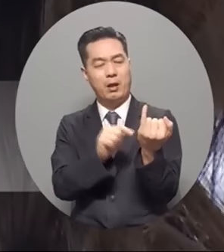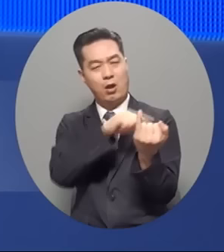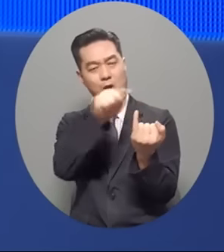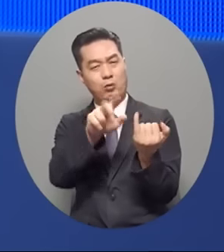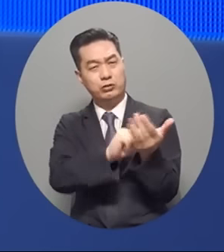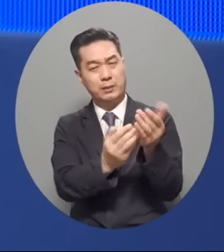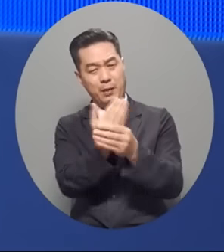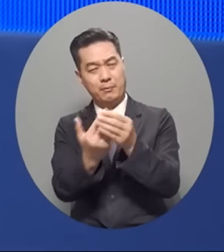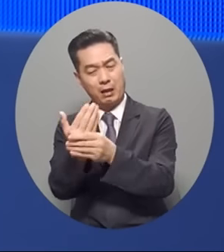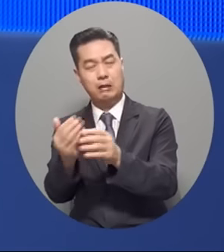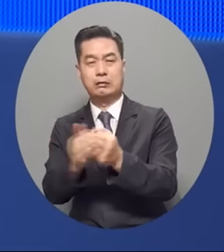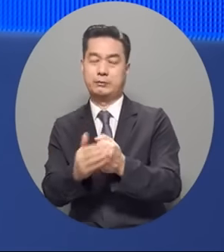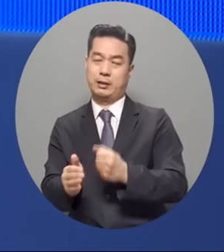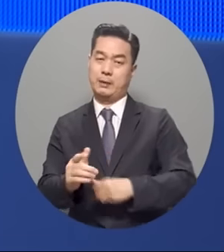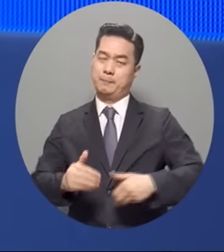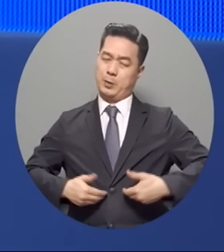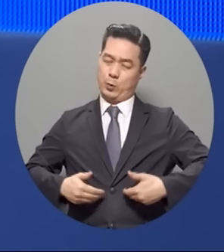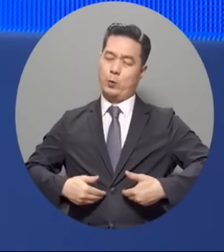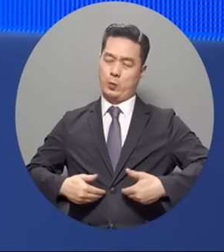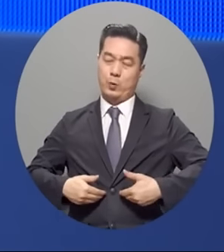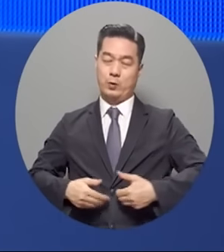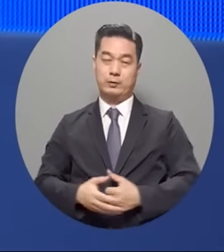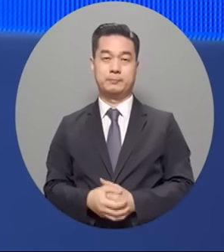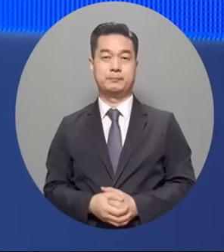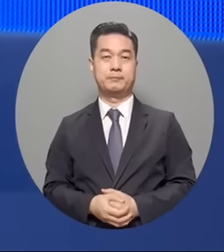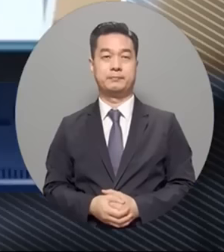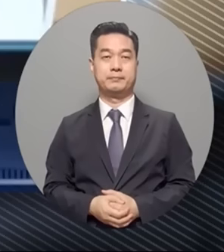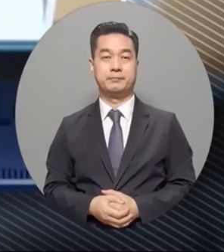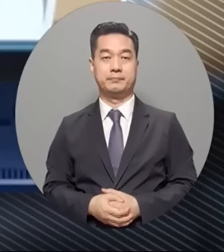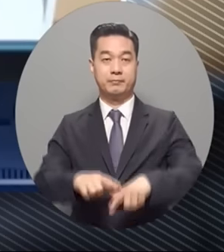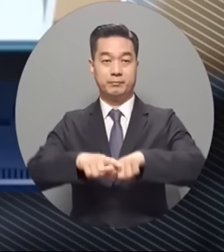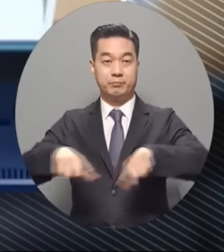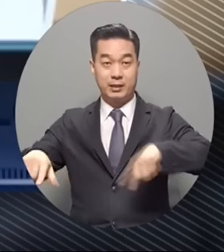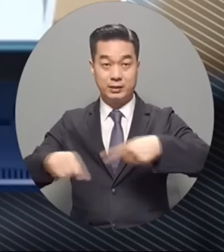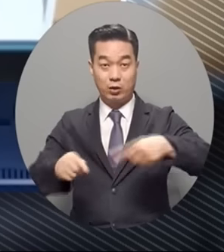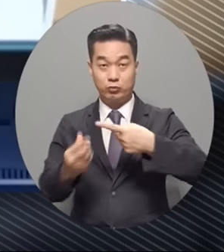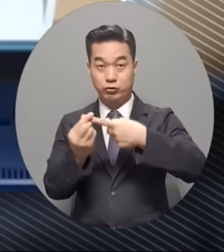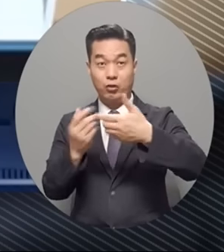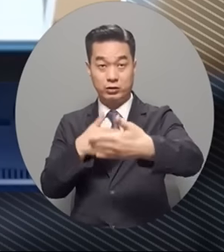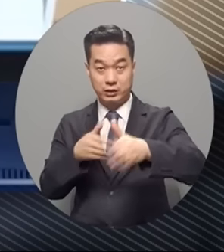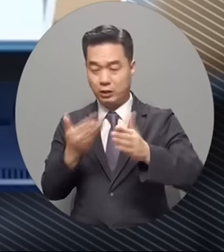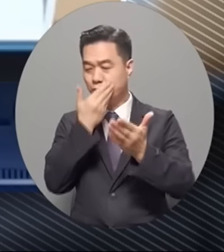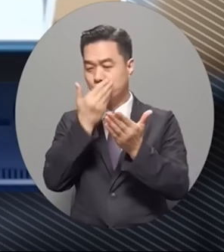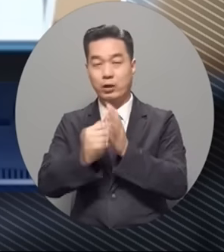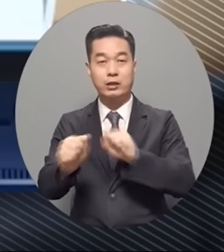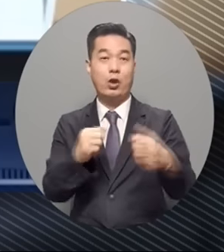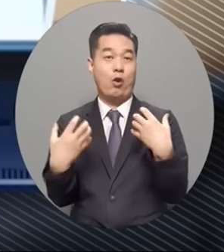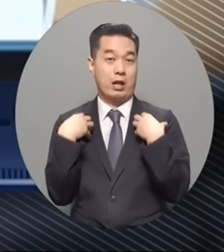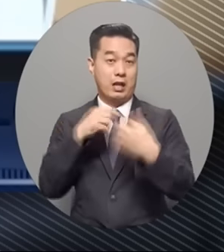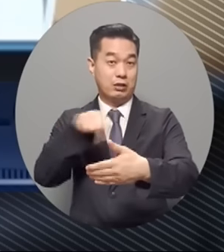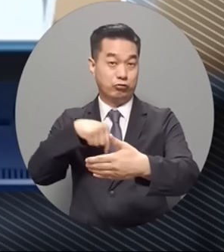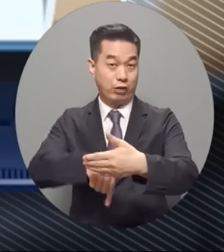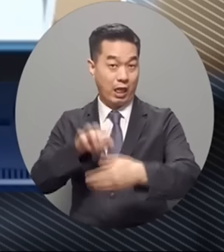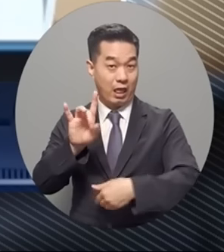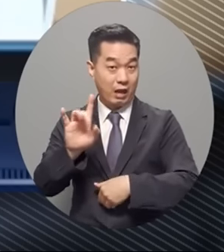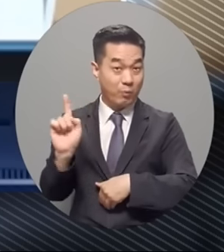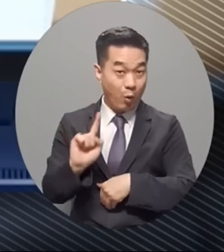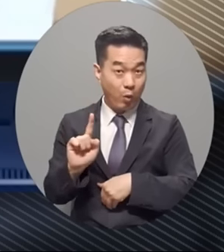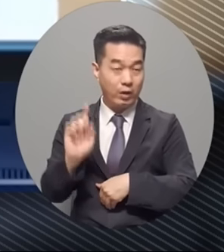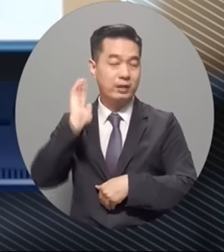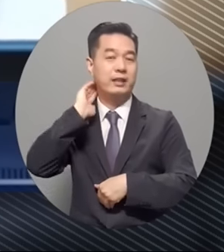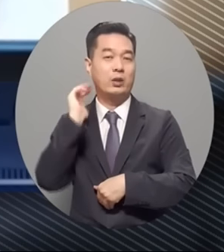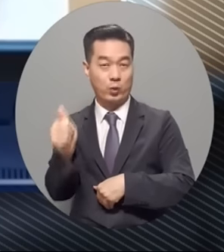잇따르면서 필요성은 더욱 커졌습니다. 민정수석실이 해야 된 중요한 역할 중에 하나가 대통령 및 영부인 그리고